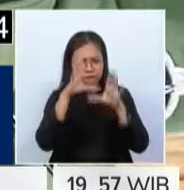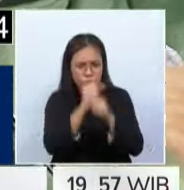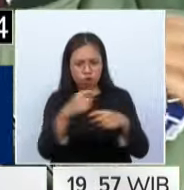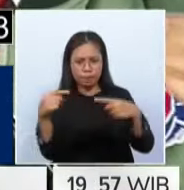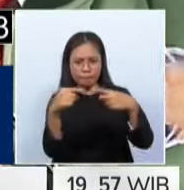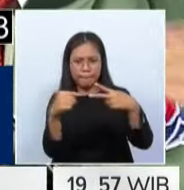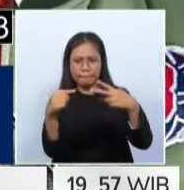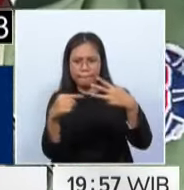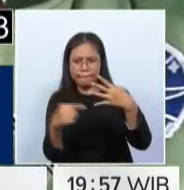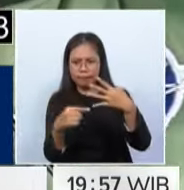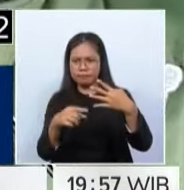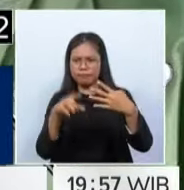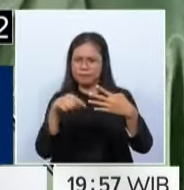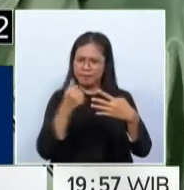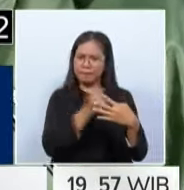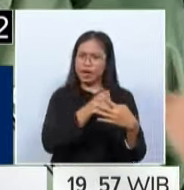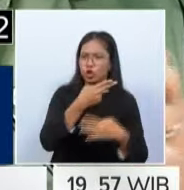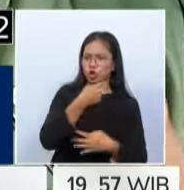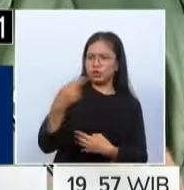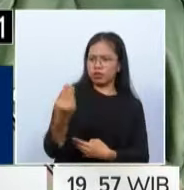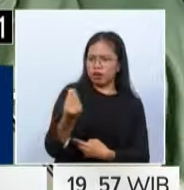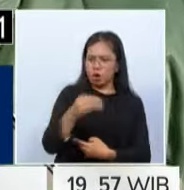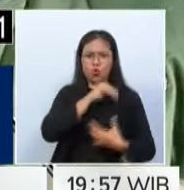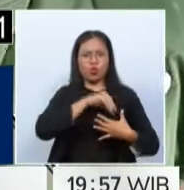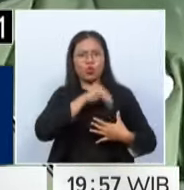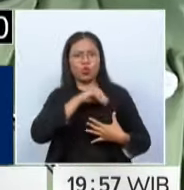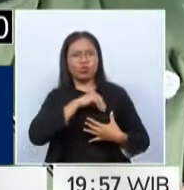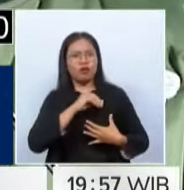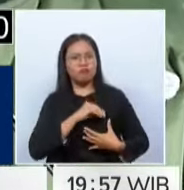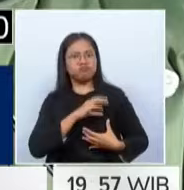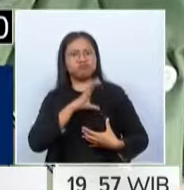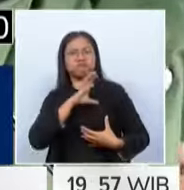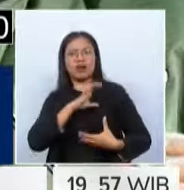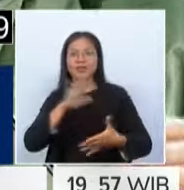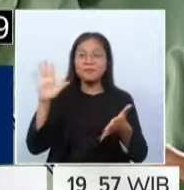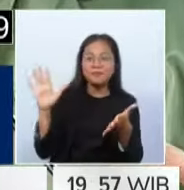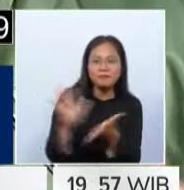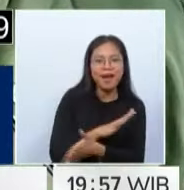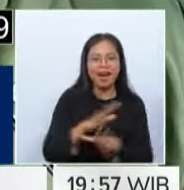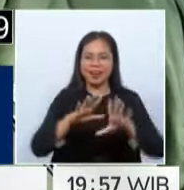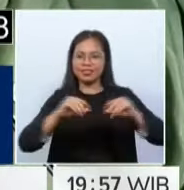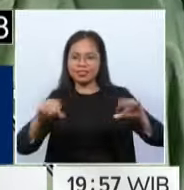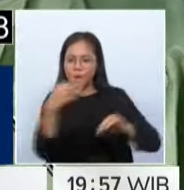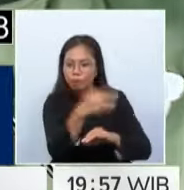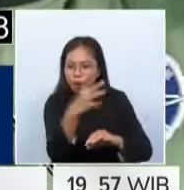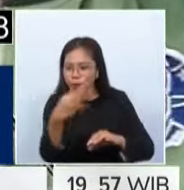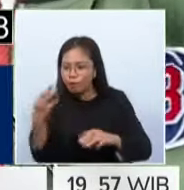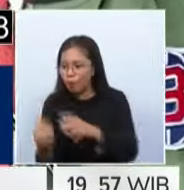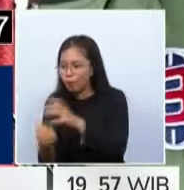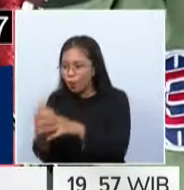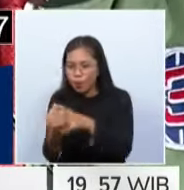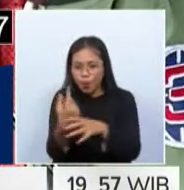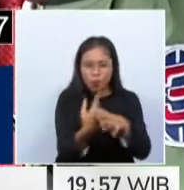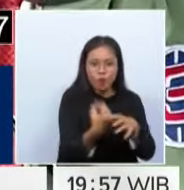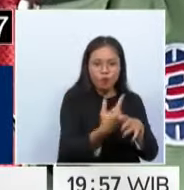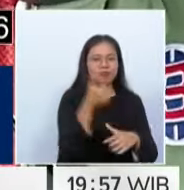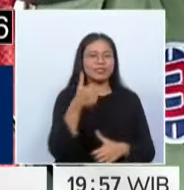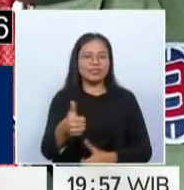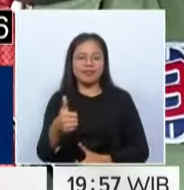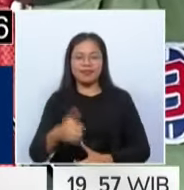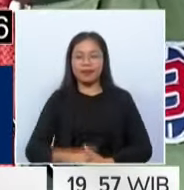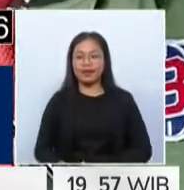kekuatan ekonomi akan besar ini menciptakan lapangan kerja dan kita menyiapkan jemput bola